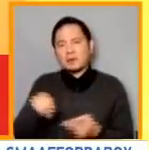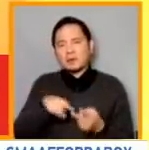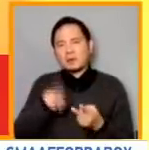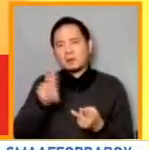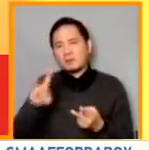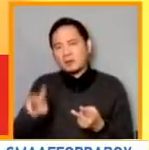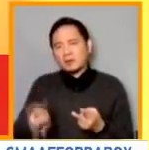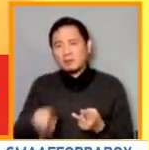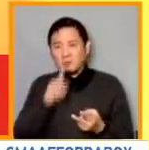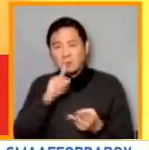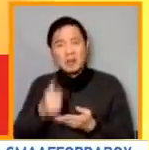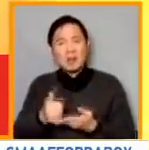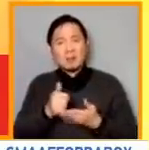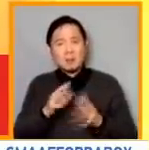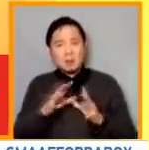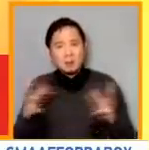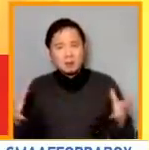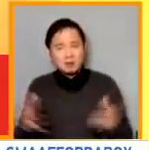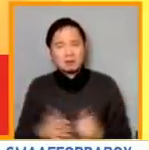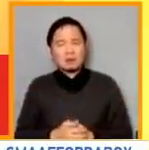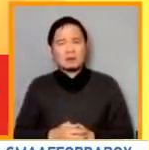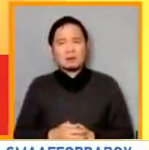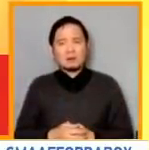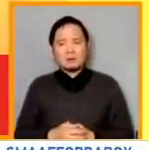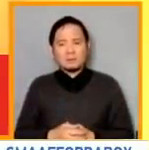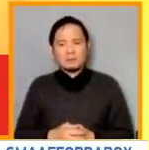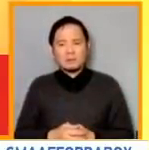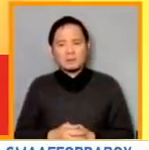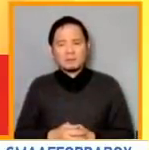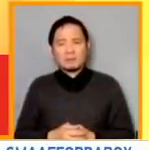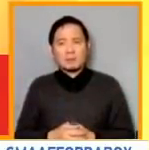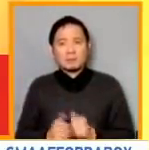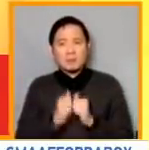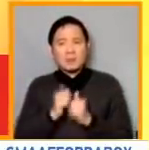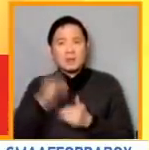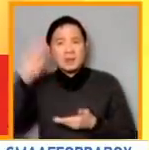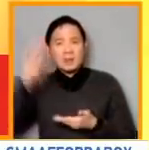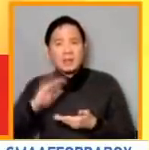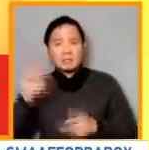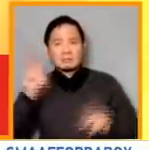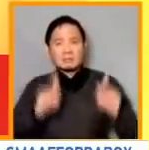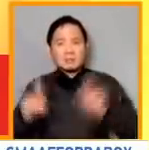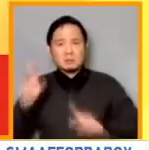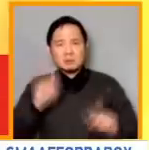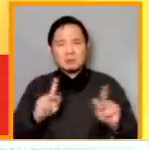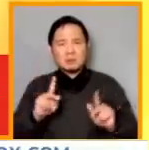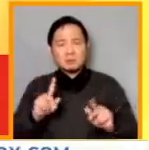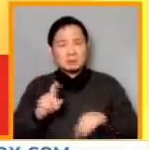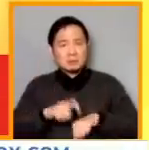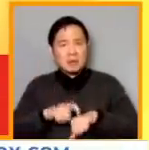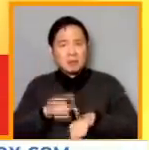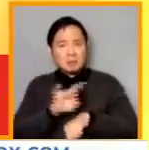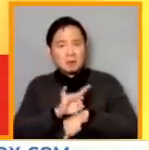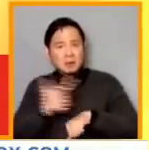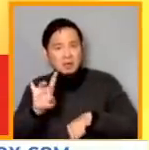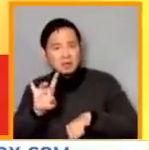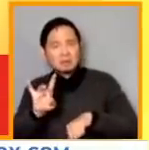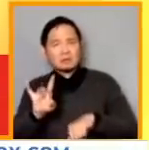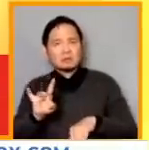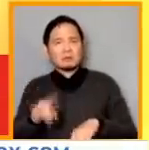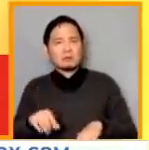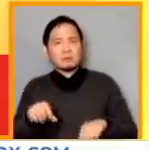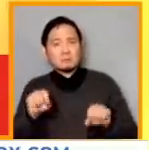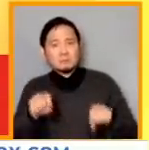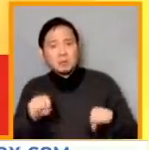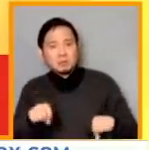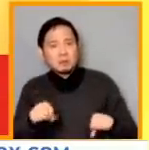na po yung hindi ganito na karami kadagsa, as early as 8 o'clock ay maubos na po yung stranded